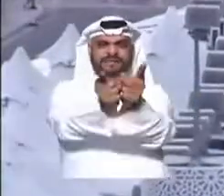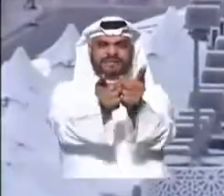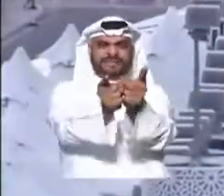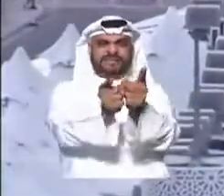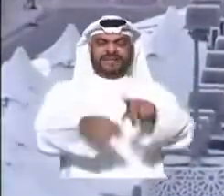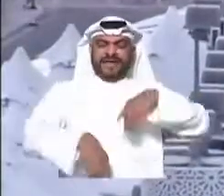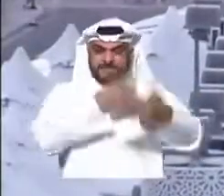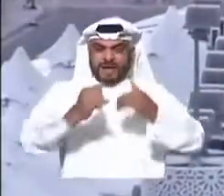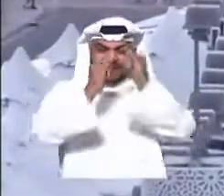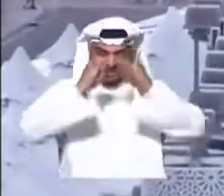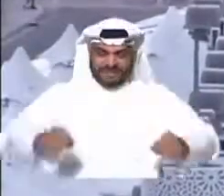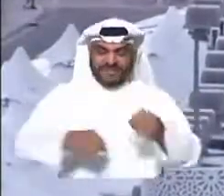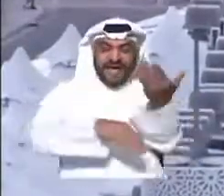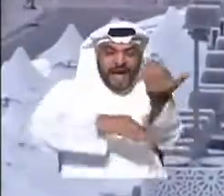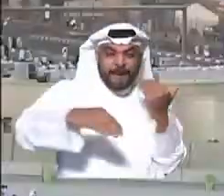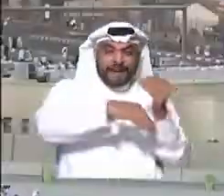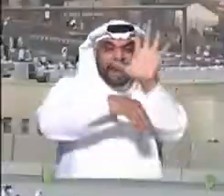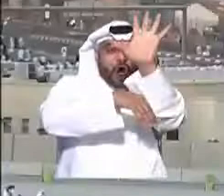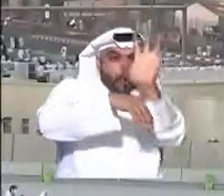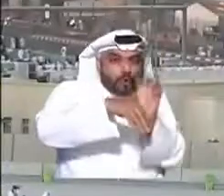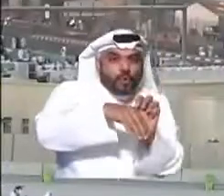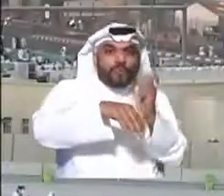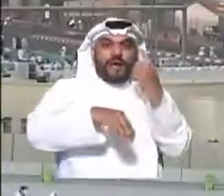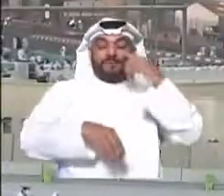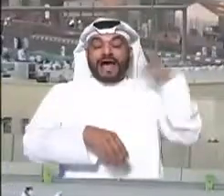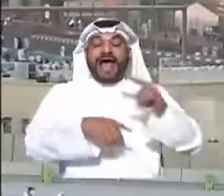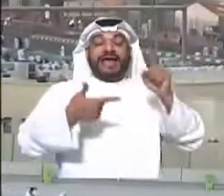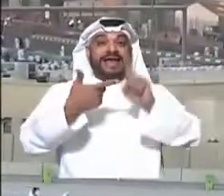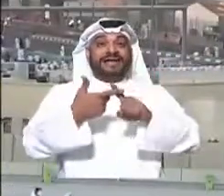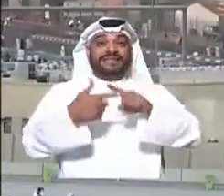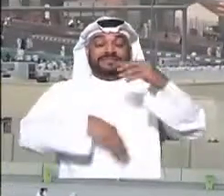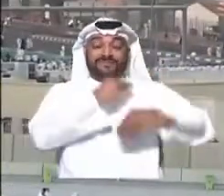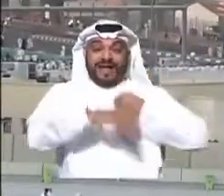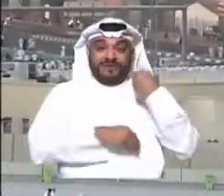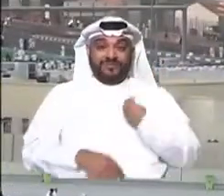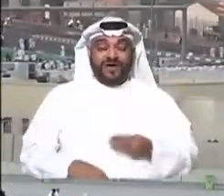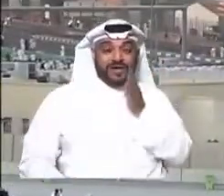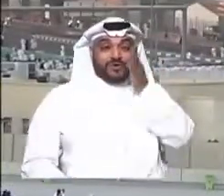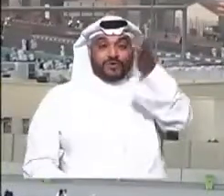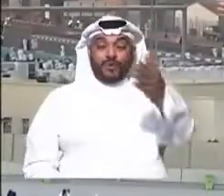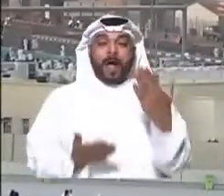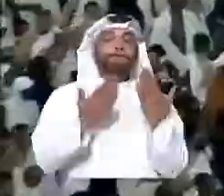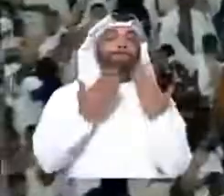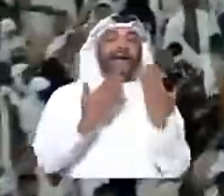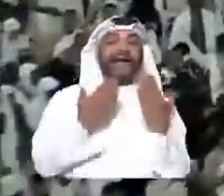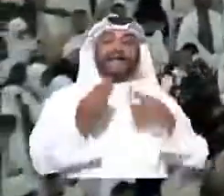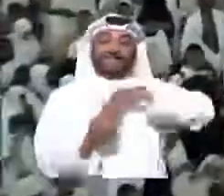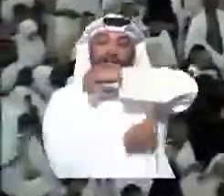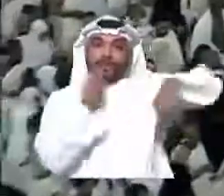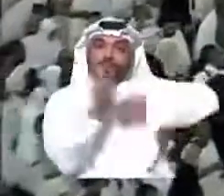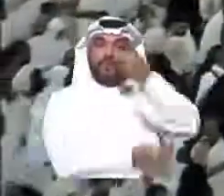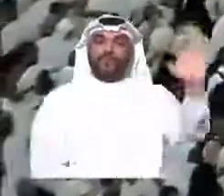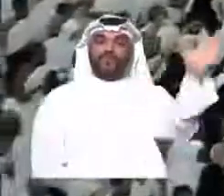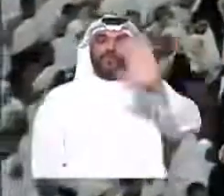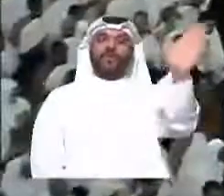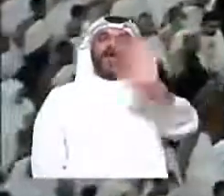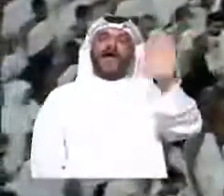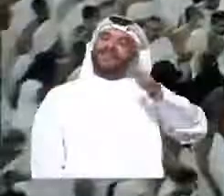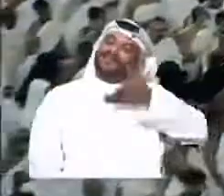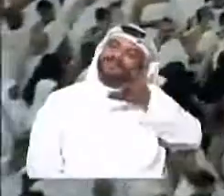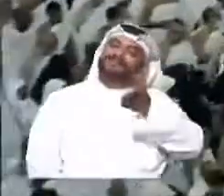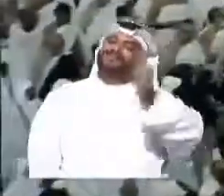منى قبل غروب شمس اليوم الثاني من عيد الأضحى ويتوجه إلى مكة المكرمة لأداء طواف الوداع وهو آخر مناسك